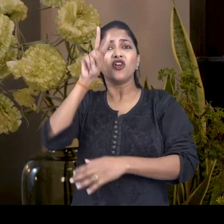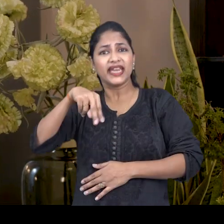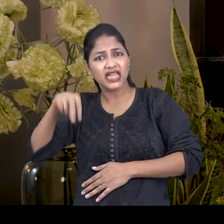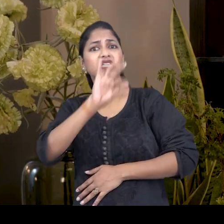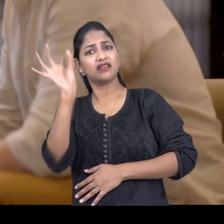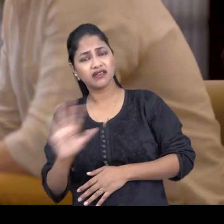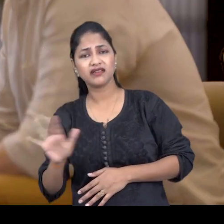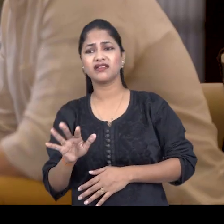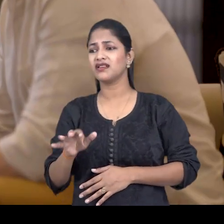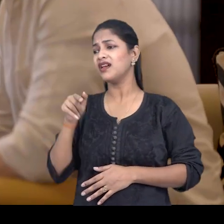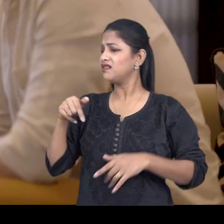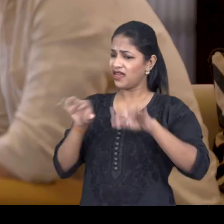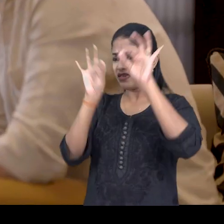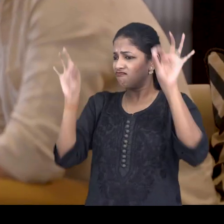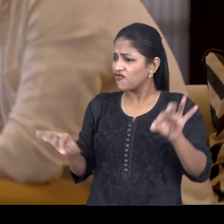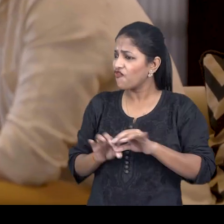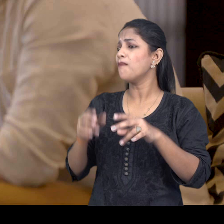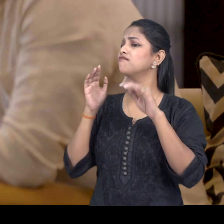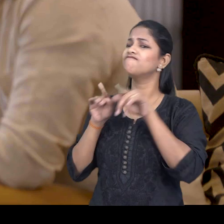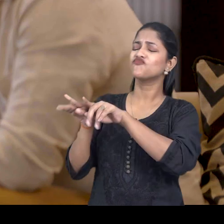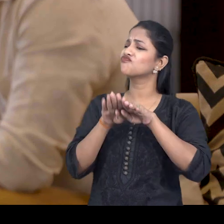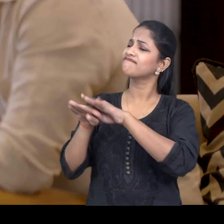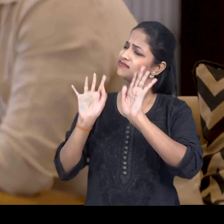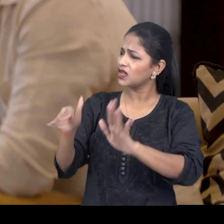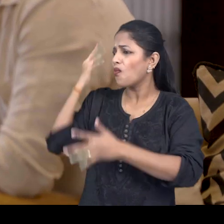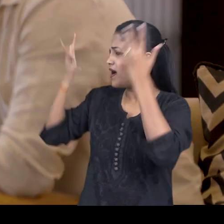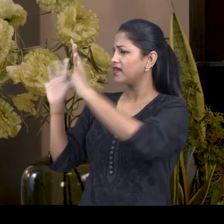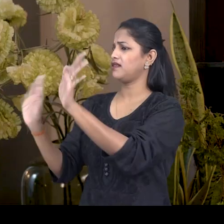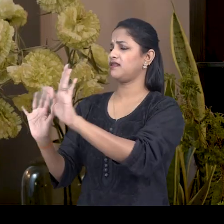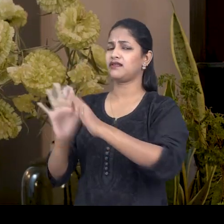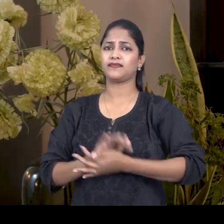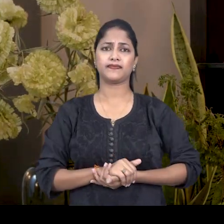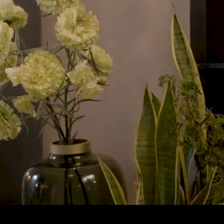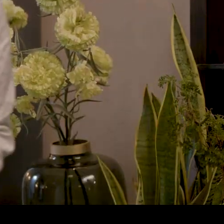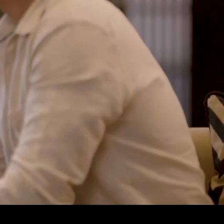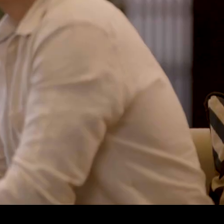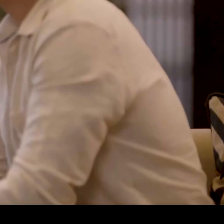તેને બરાબર વાંચી તો લો. મેડમ, આ અમારું સ્ટાન્ડર્ડ એપ્લિકેશન ફોર્મ છે. તમે જરાય ચિંતા ના કરો.